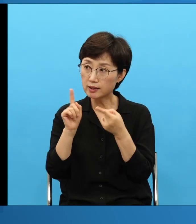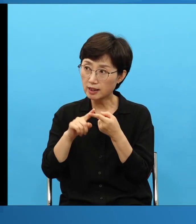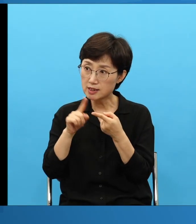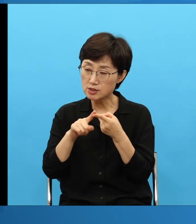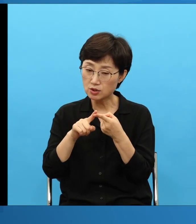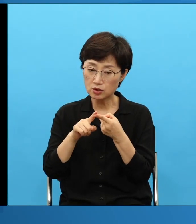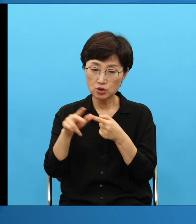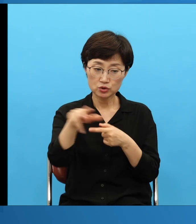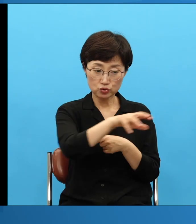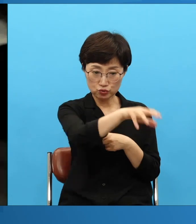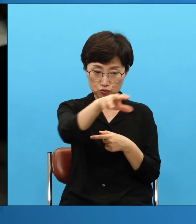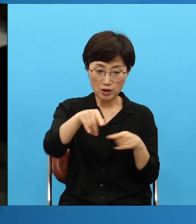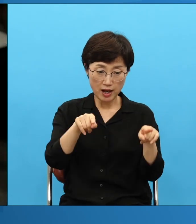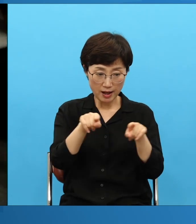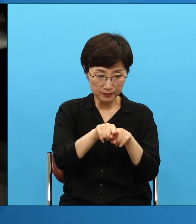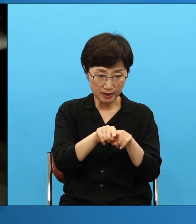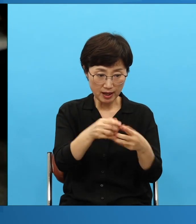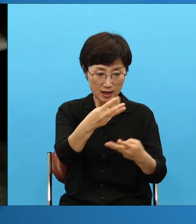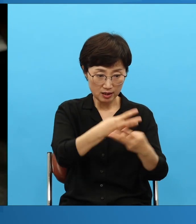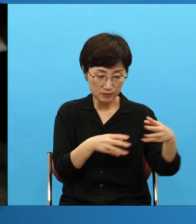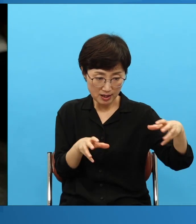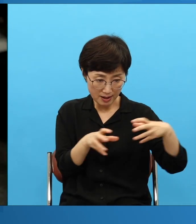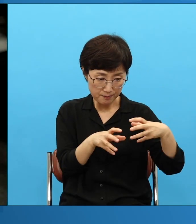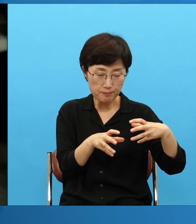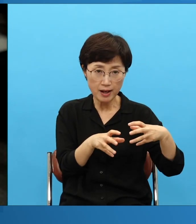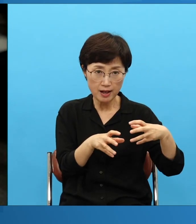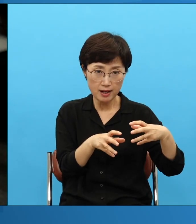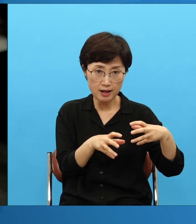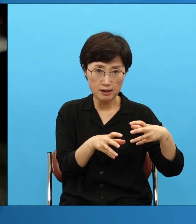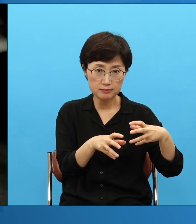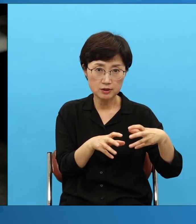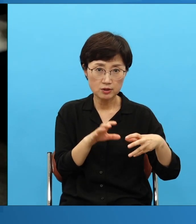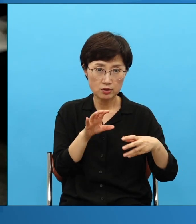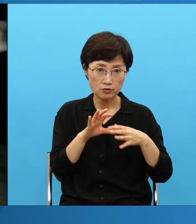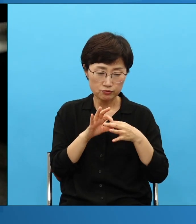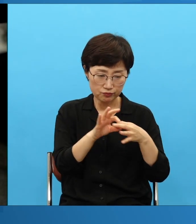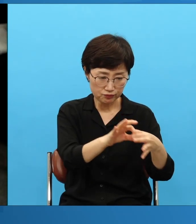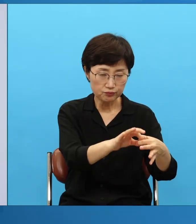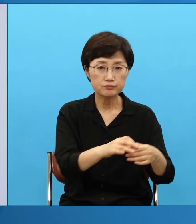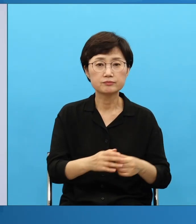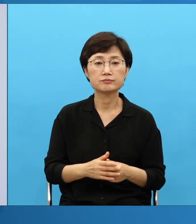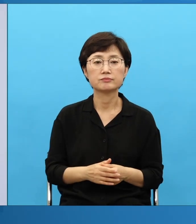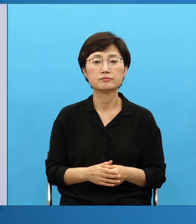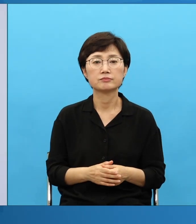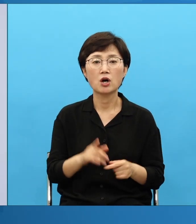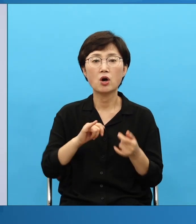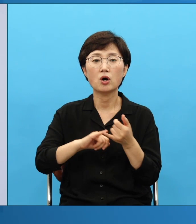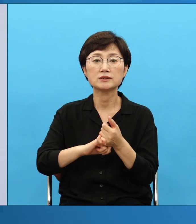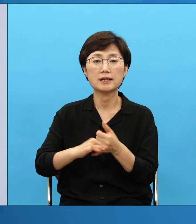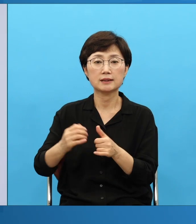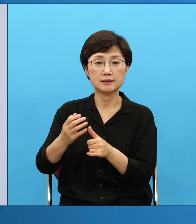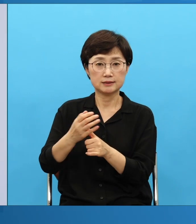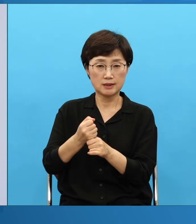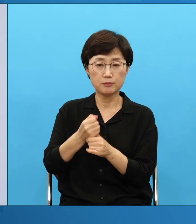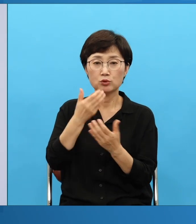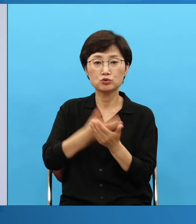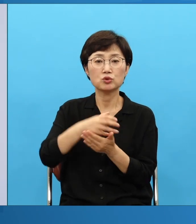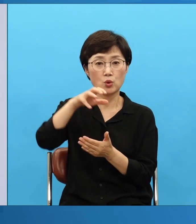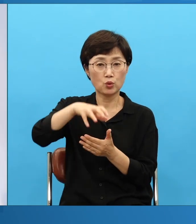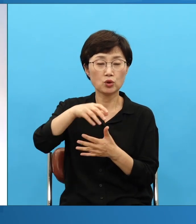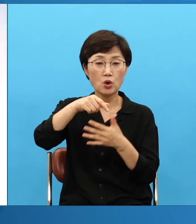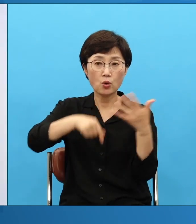타운의 랩넌트들과 소통하며 237 치유 서밋의 망대를 세우게 될 것입니다. 언약의 메시지가 전달될 중요한